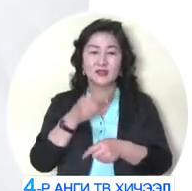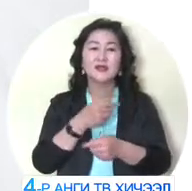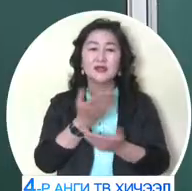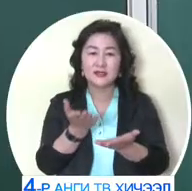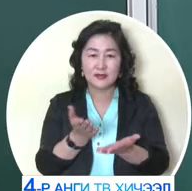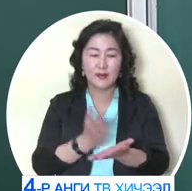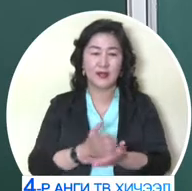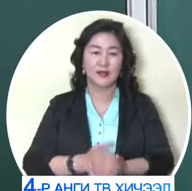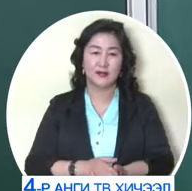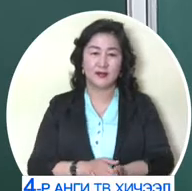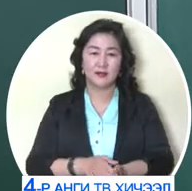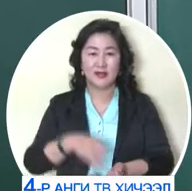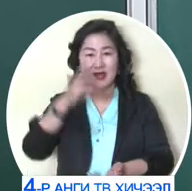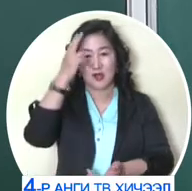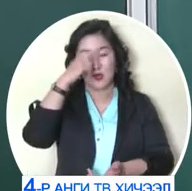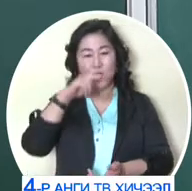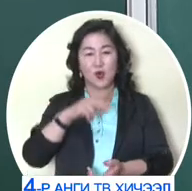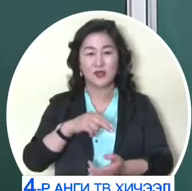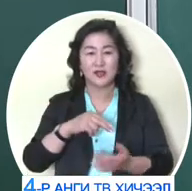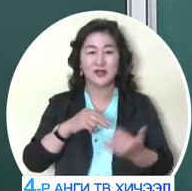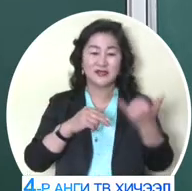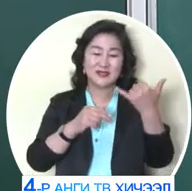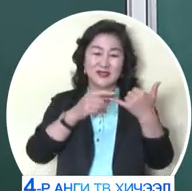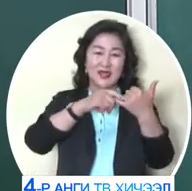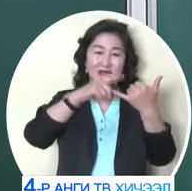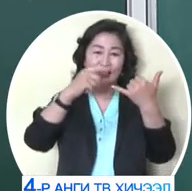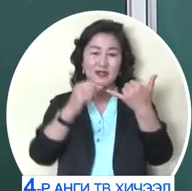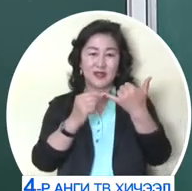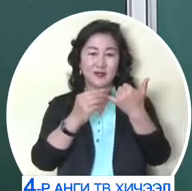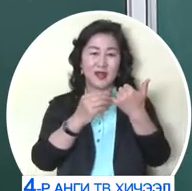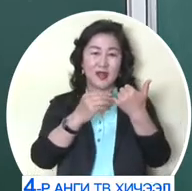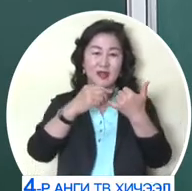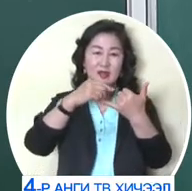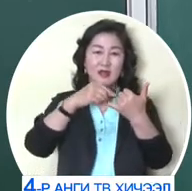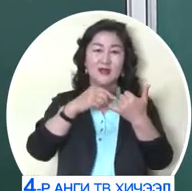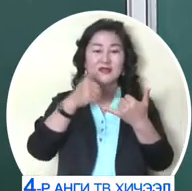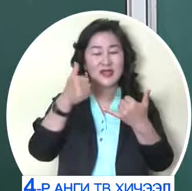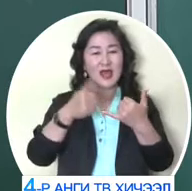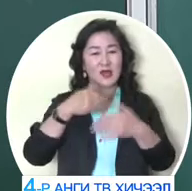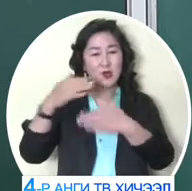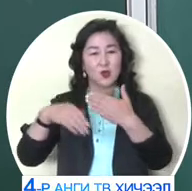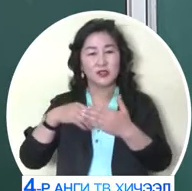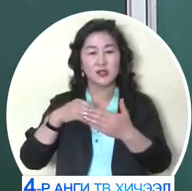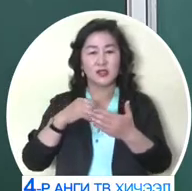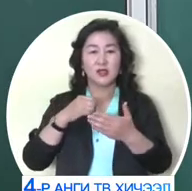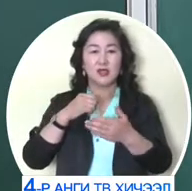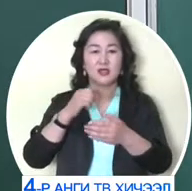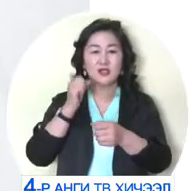За тэгвэл хүү цэцгийнхээ дэлбээ бүрийг сайн үйлд зориулж чадсан билүү? Ирэх зүлэн